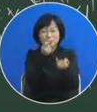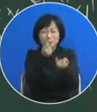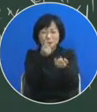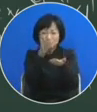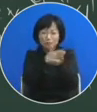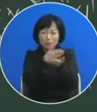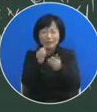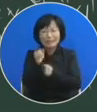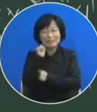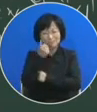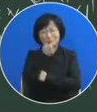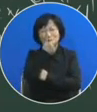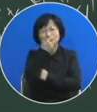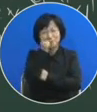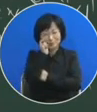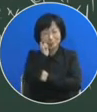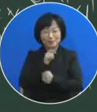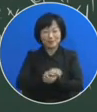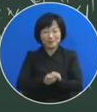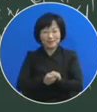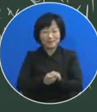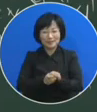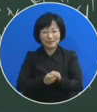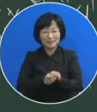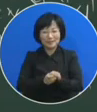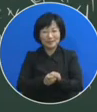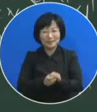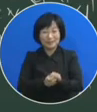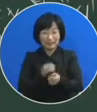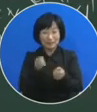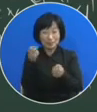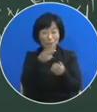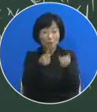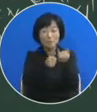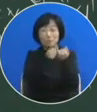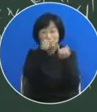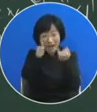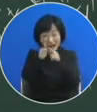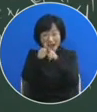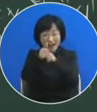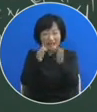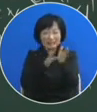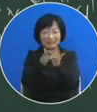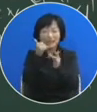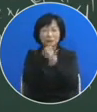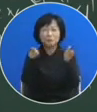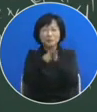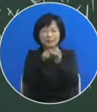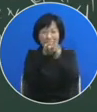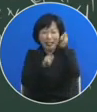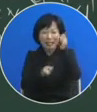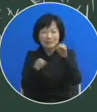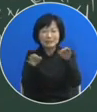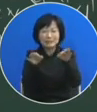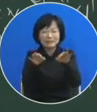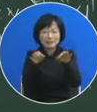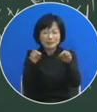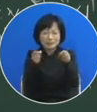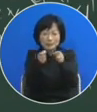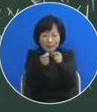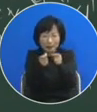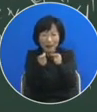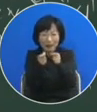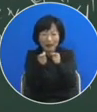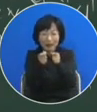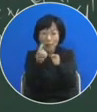조금 초신자고 이 두 개가 맞으신 게 문제가 오죠. And I said, you know, you being a new believer and your wife, you know, she lacks a good sense of